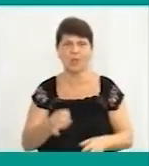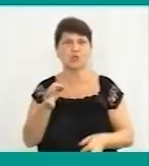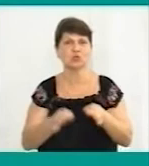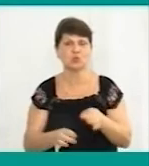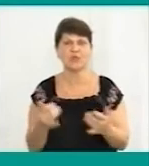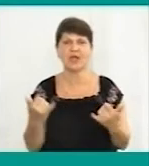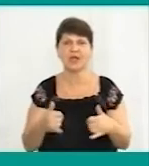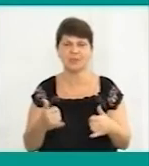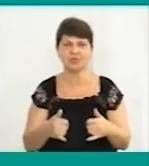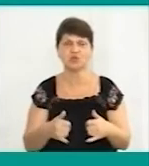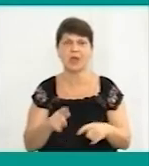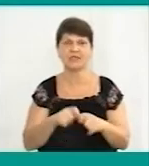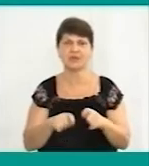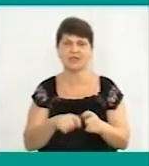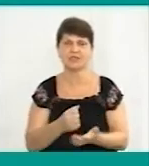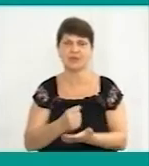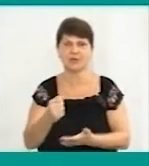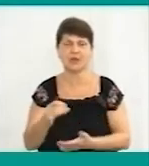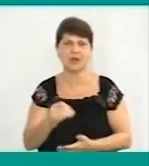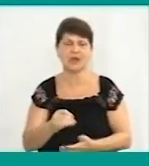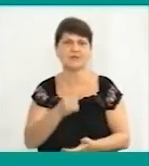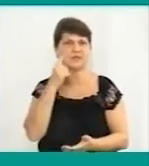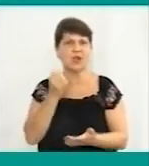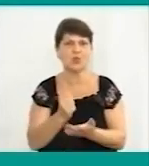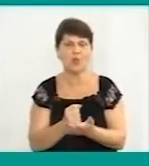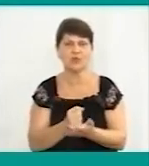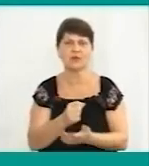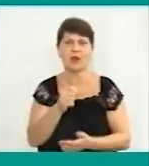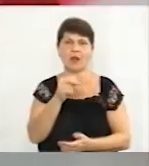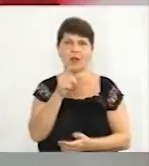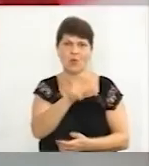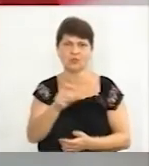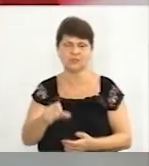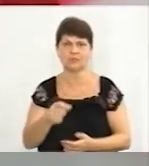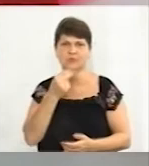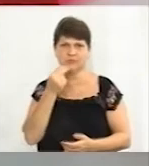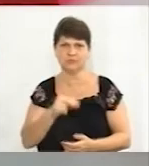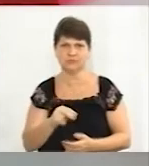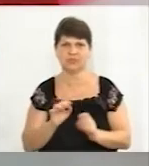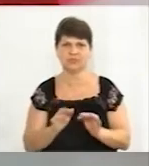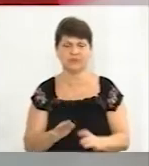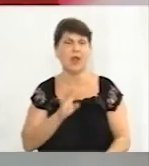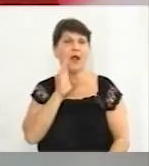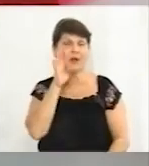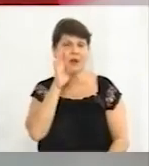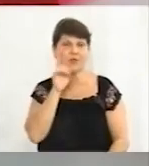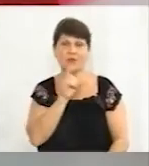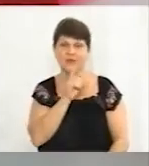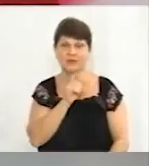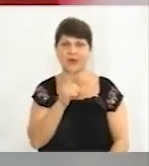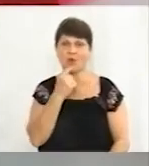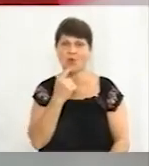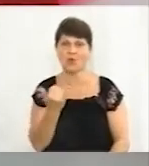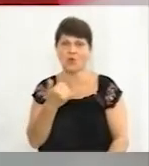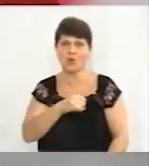і встановлення причетних осіб до цієї справи. Вранці у Вінницькому центрі переливання